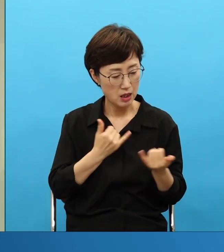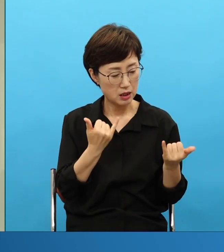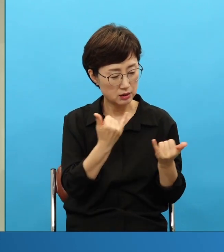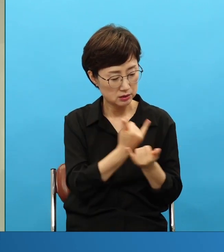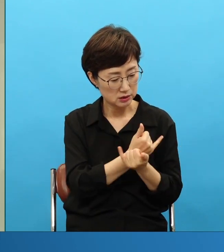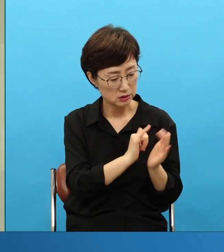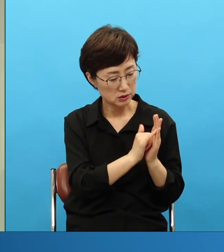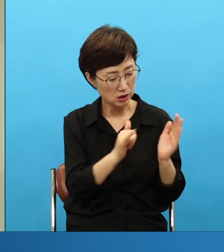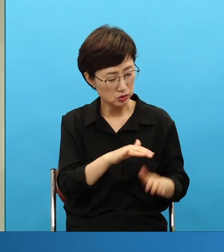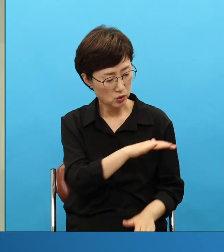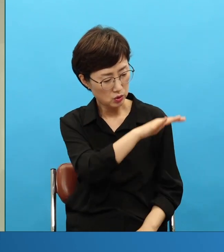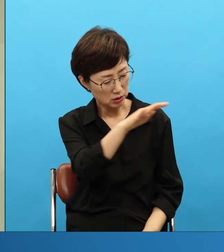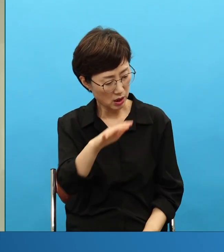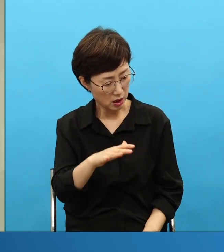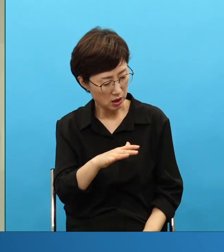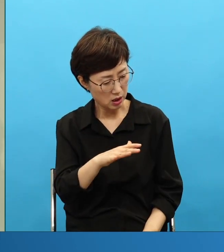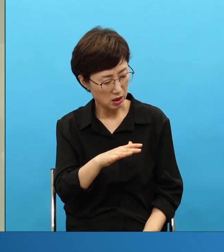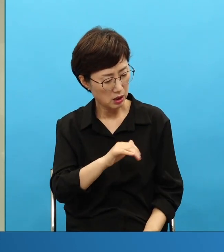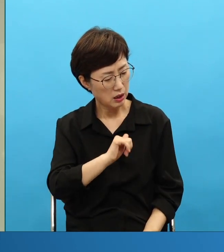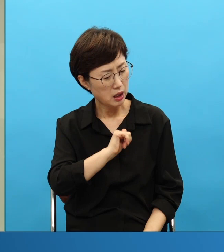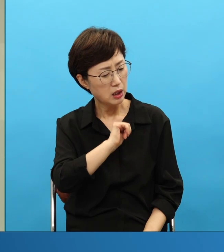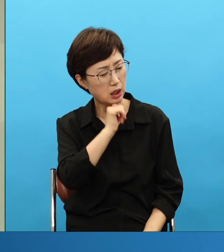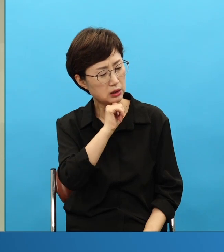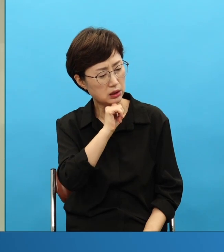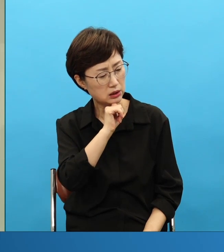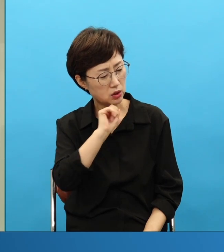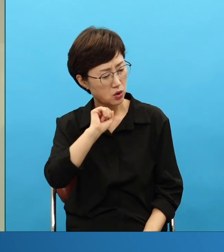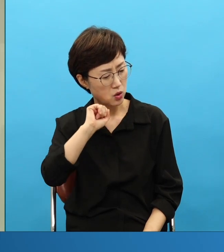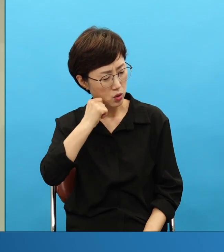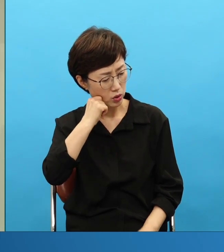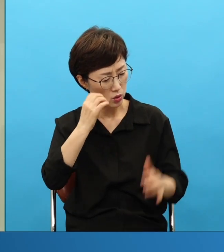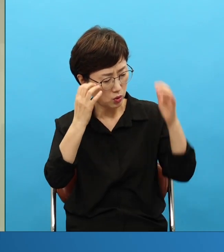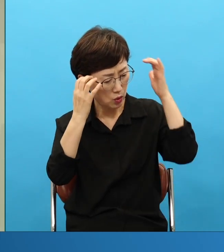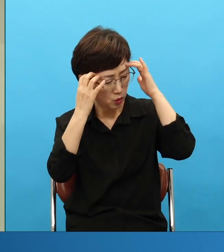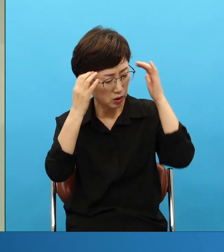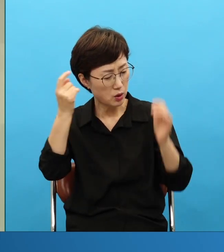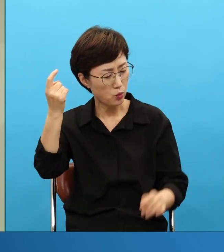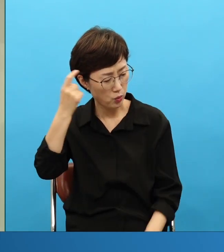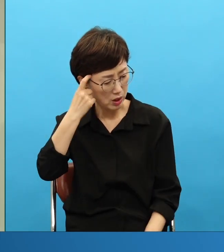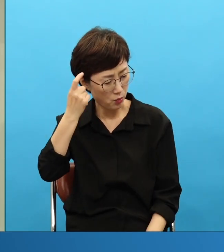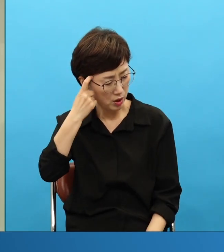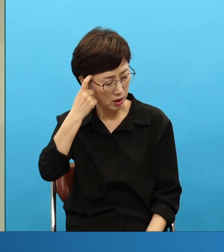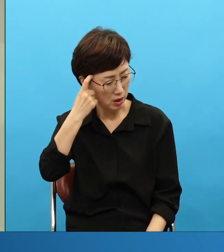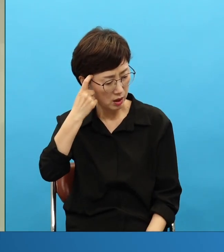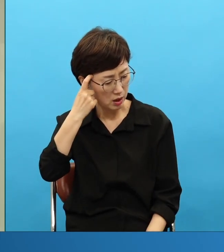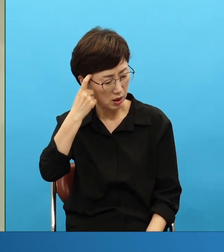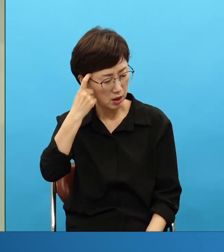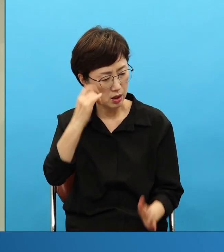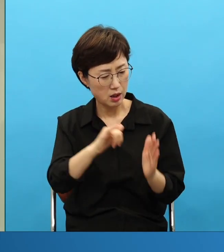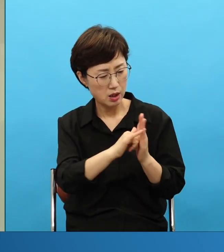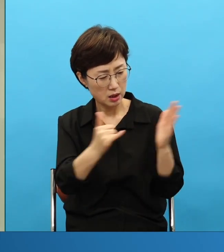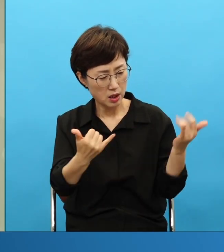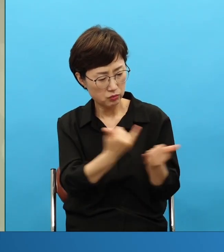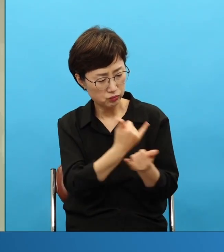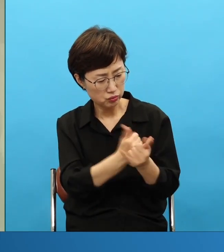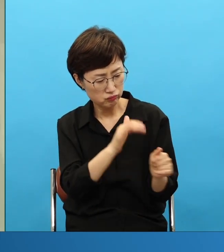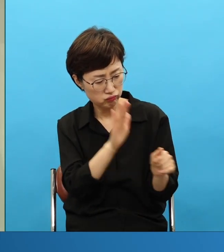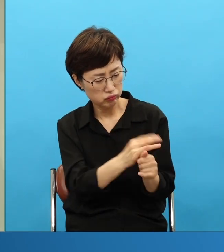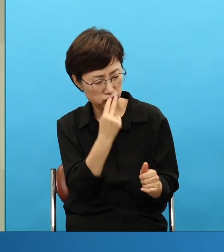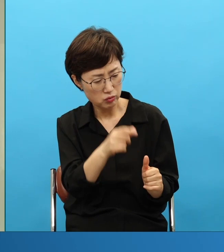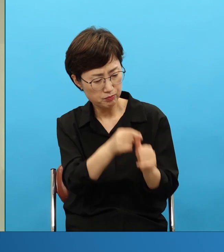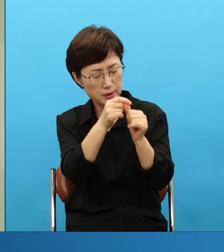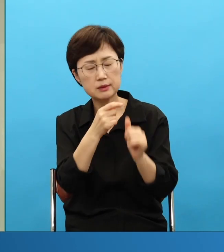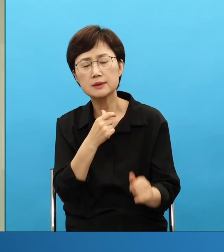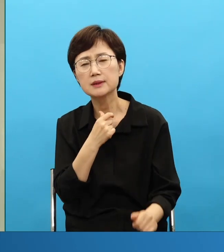이렇게도 어렵고 가난하냐? That why are things so difficult and so poor in my family line? 가문을 살려야 되겠다. I need to save my